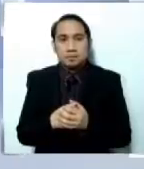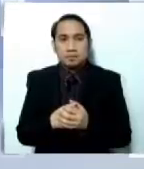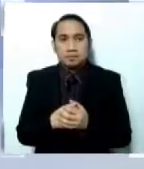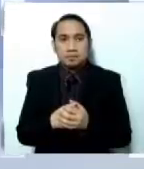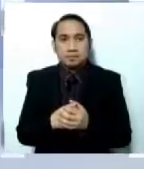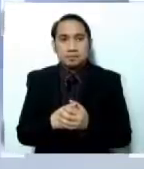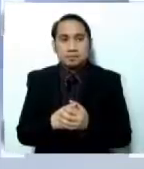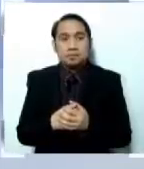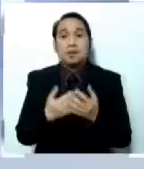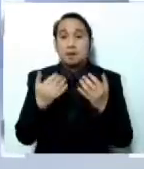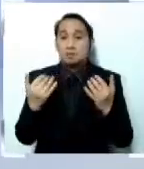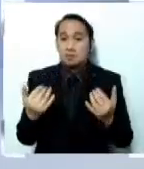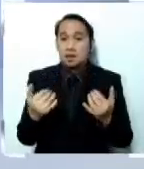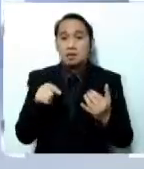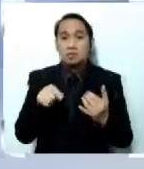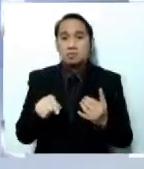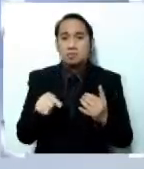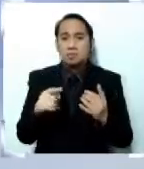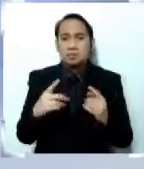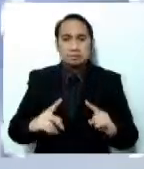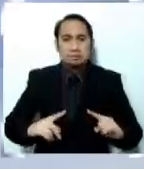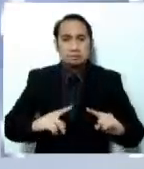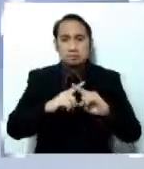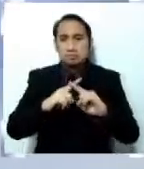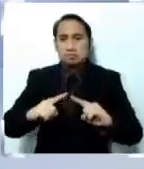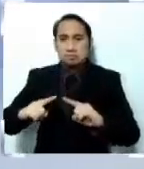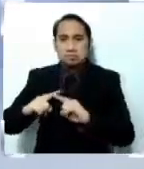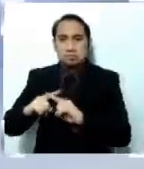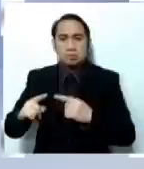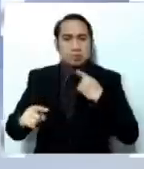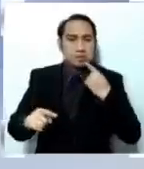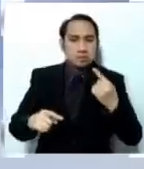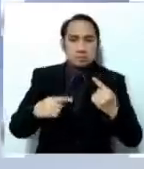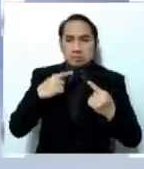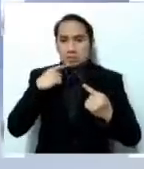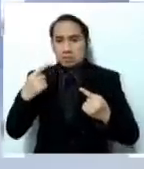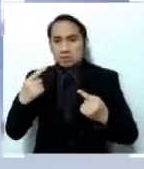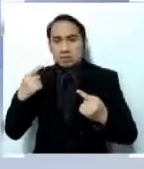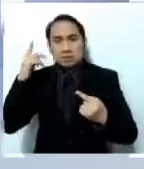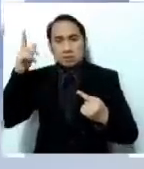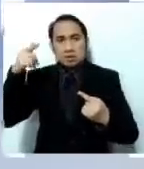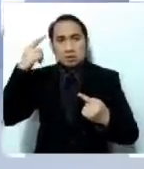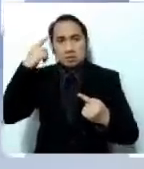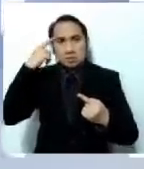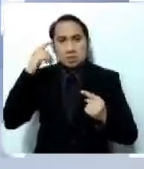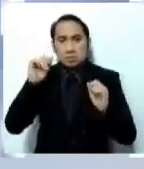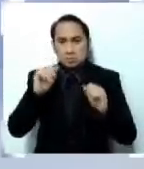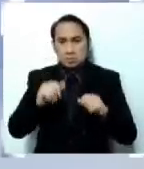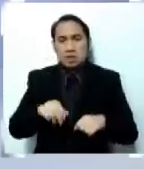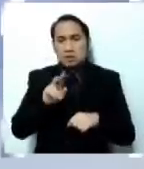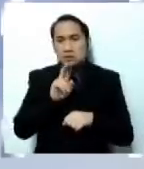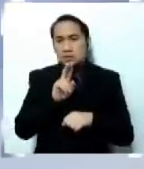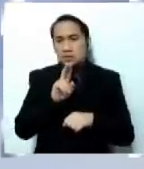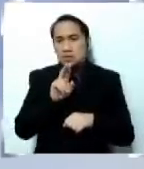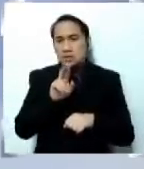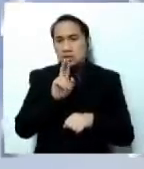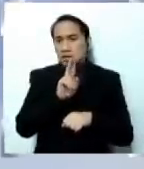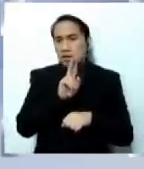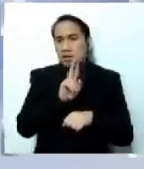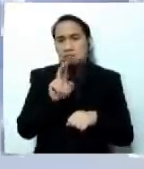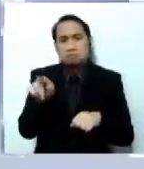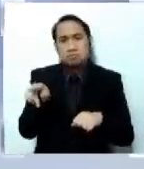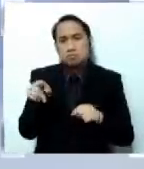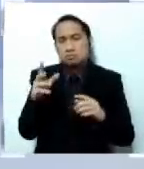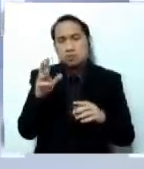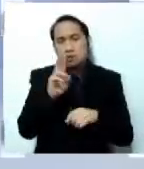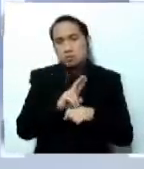Ang magkakasalungat na pahayag ng mga opisyal ng gobyerno pwede raw magamit laban sa claim ng Pilipinas sa West Philippine Sea.